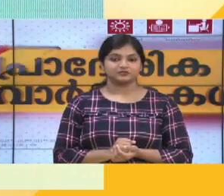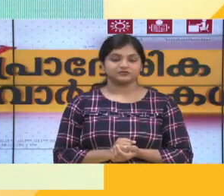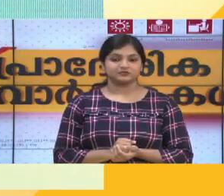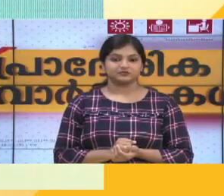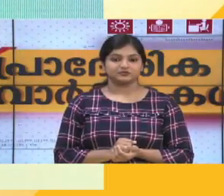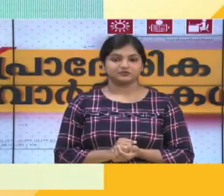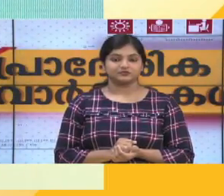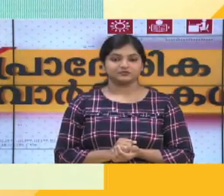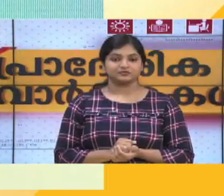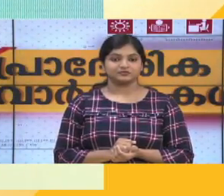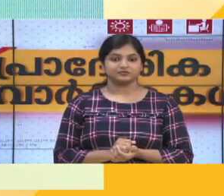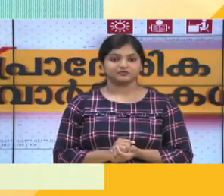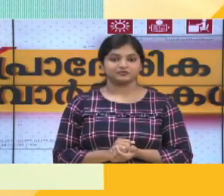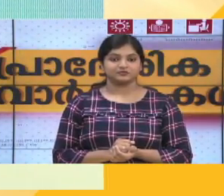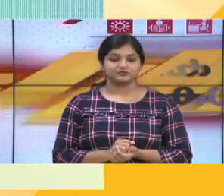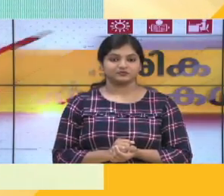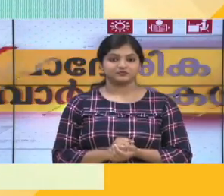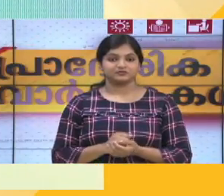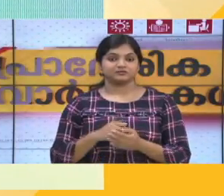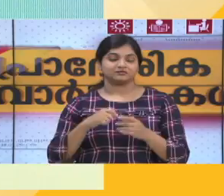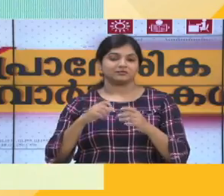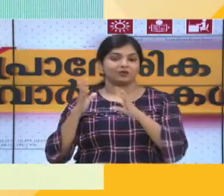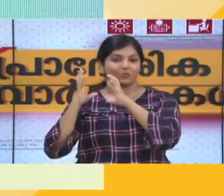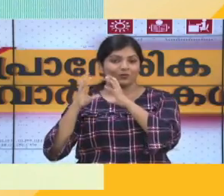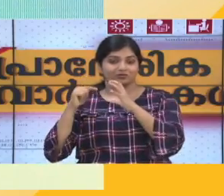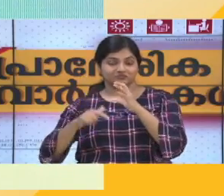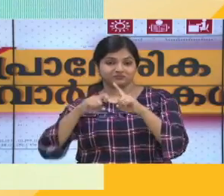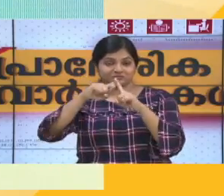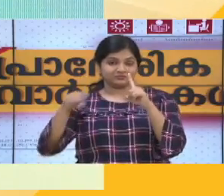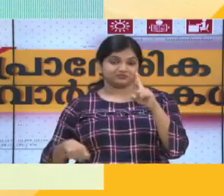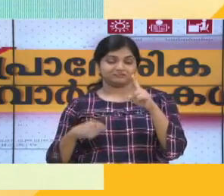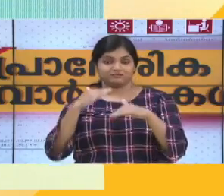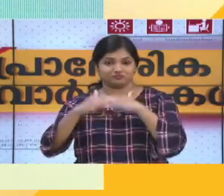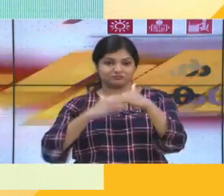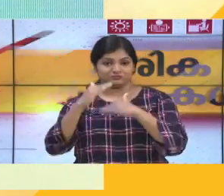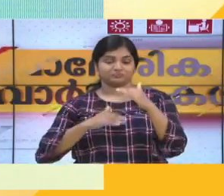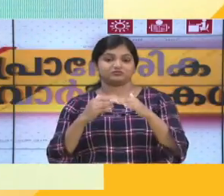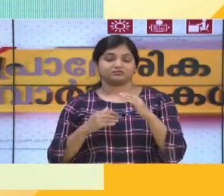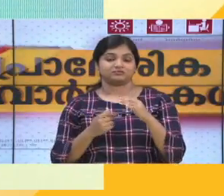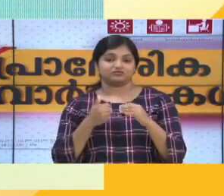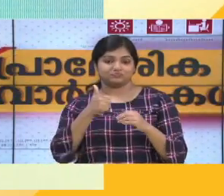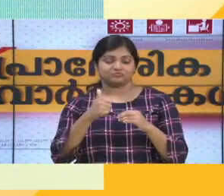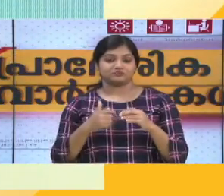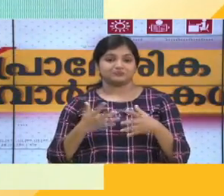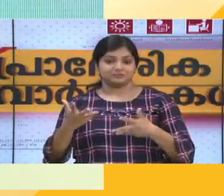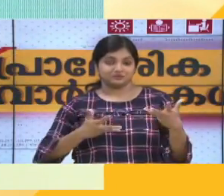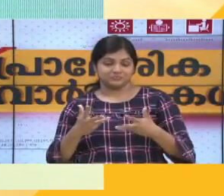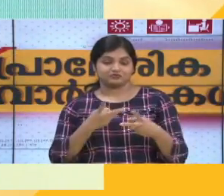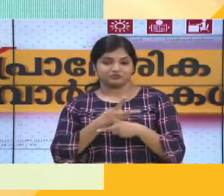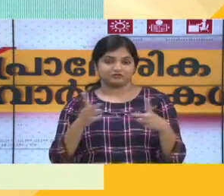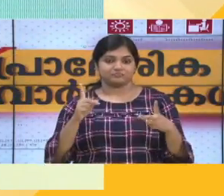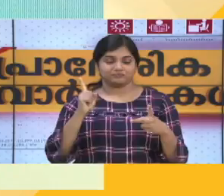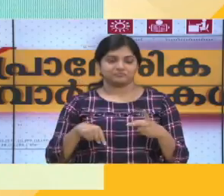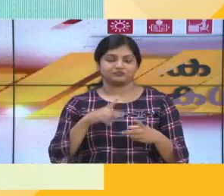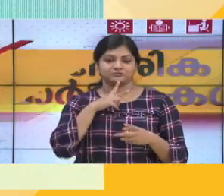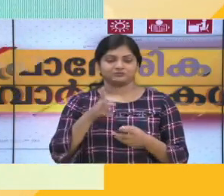and sustained growth path in the coconut sector. Through industry-led growth, particularly through